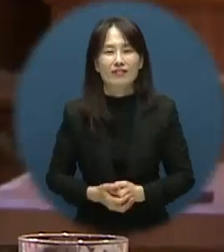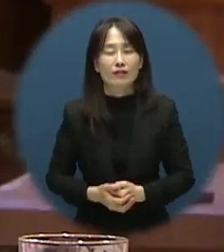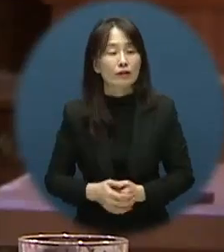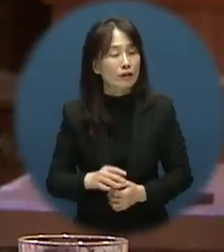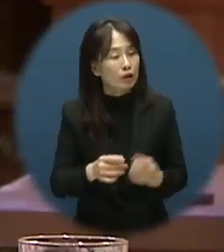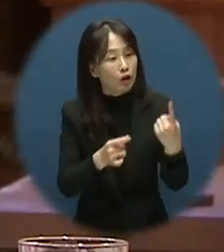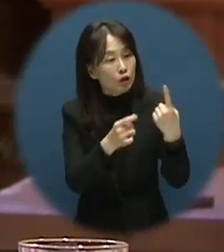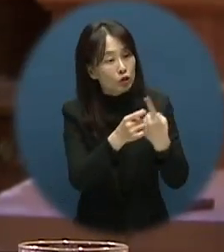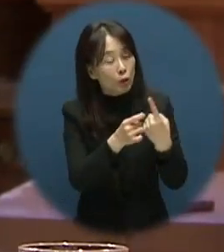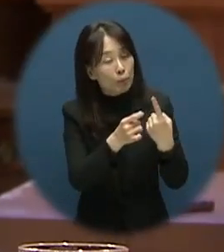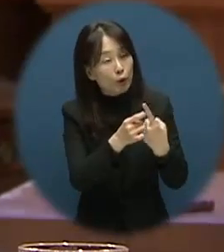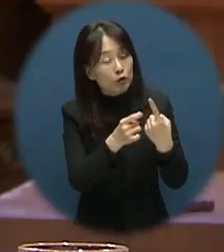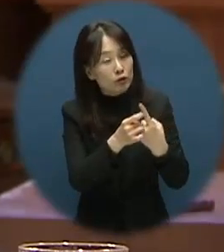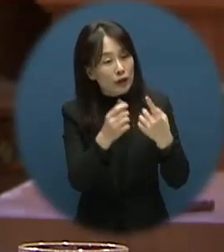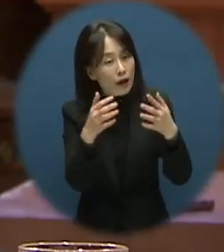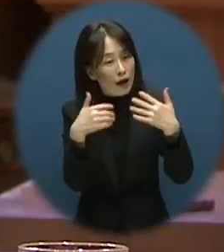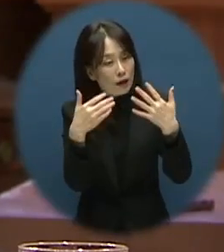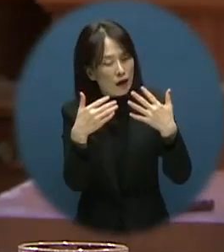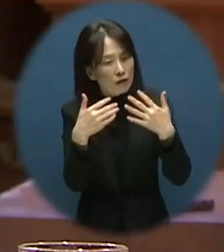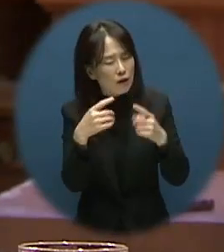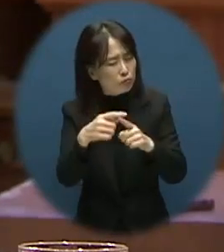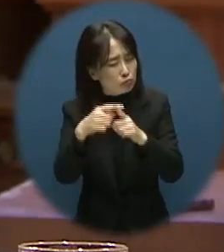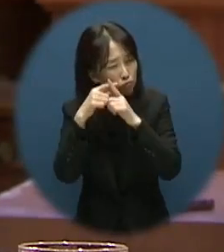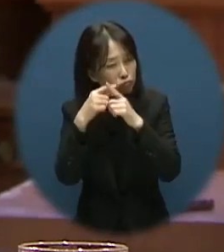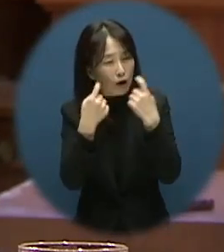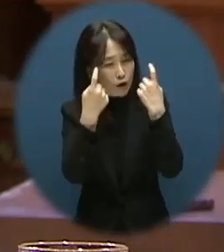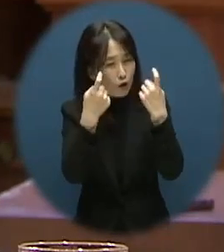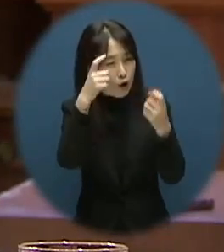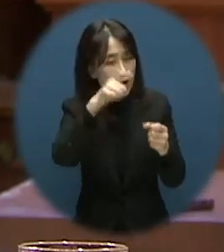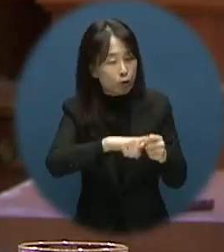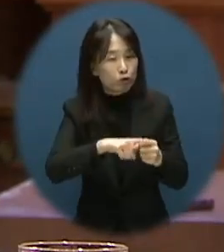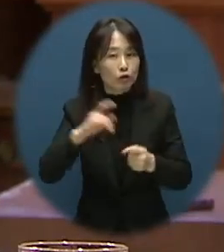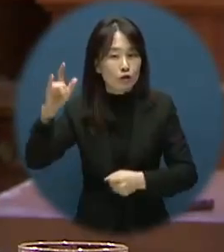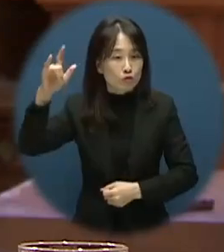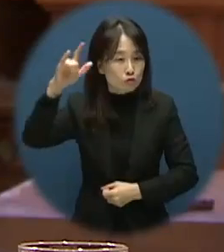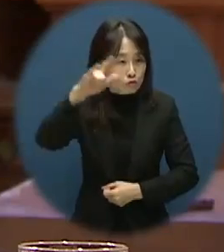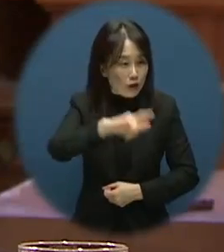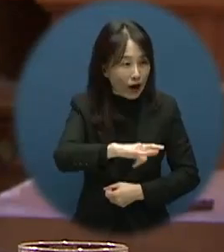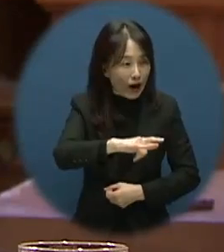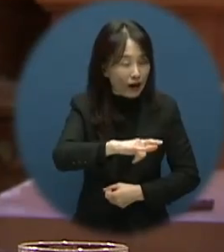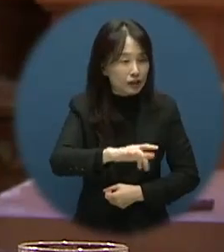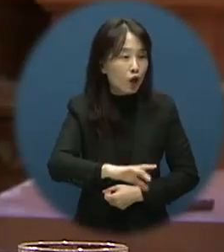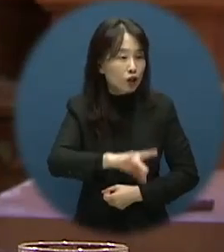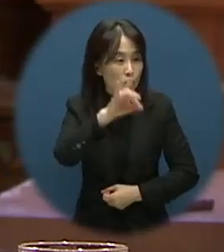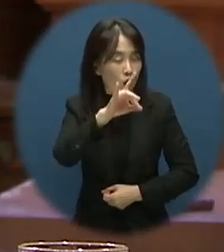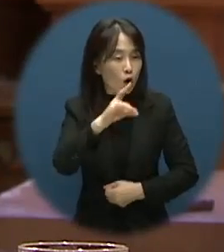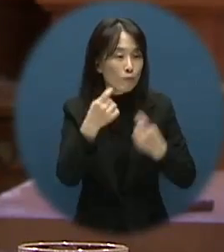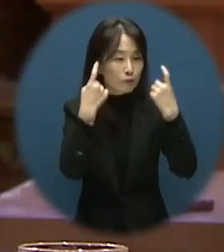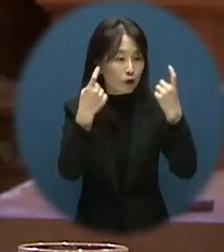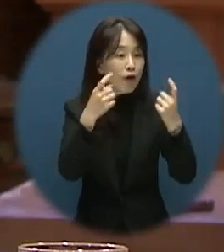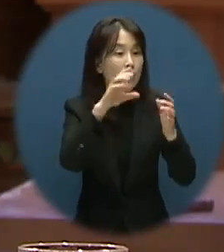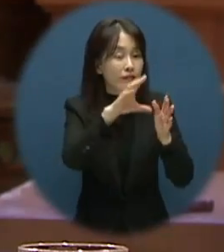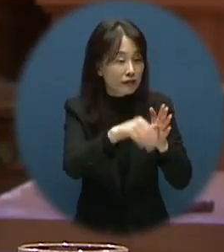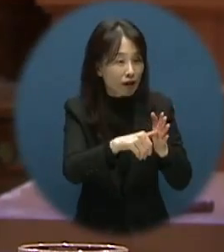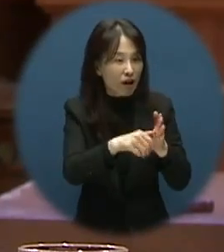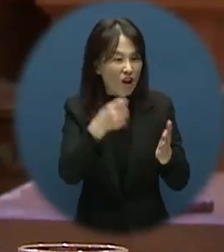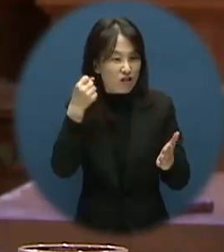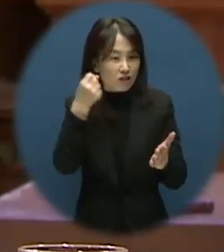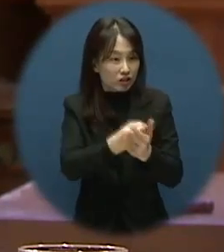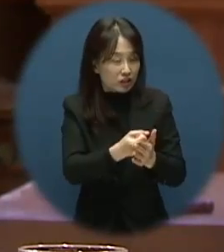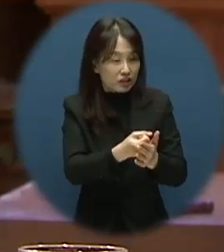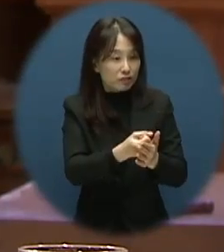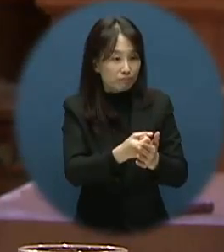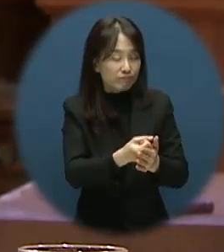첫 번째 87년 가을에 무작정 여행차 와서 그 첫 방문에서 이미 결심을 한